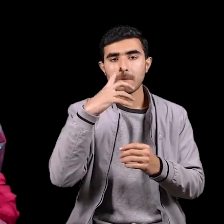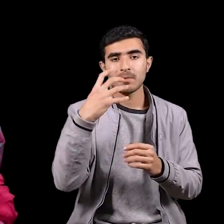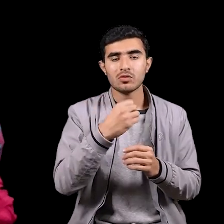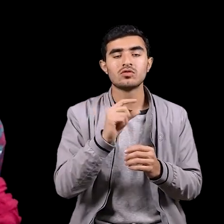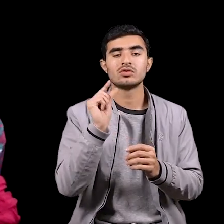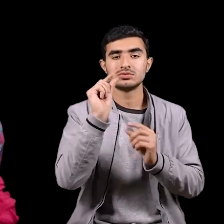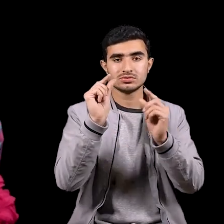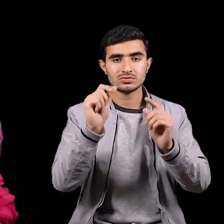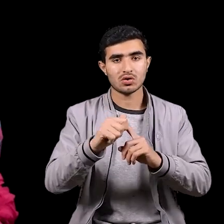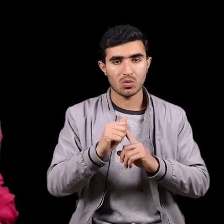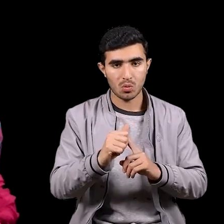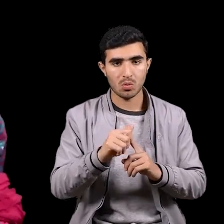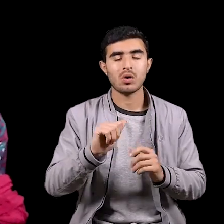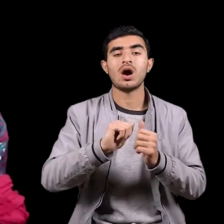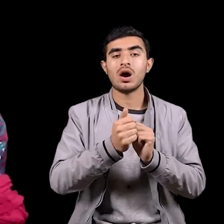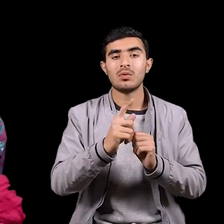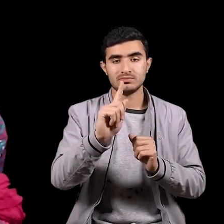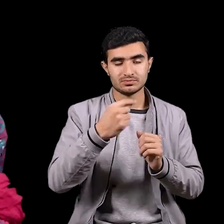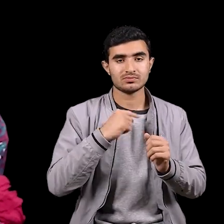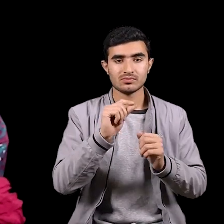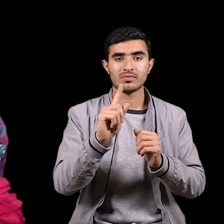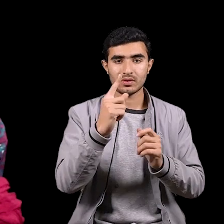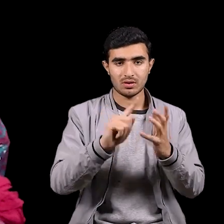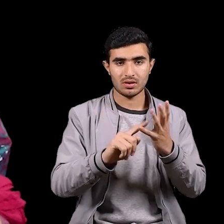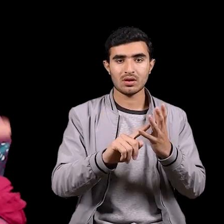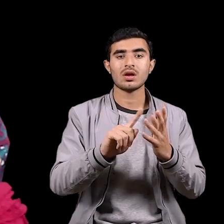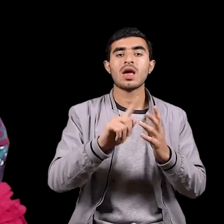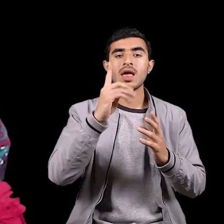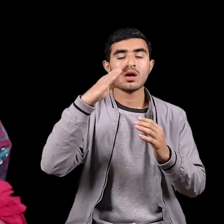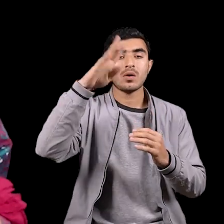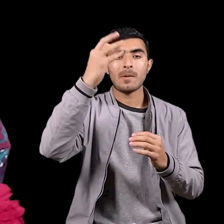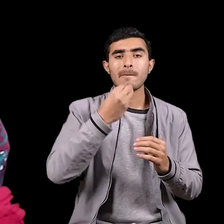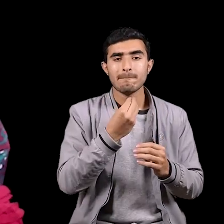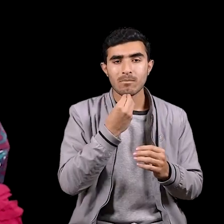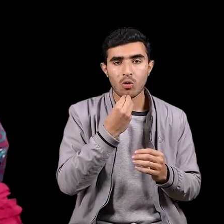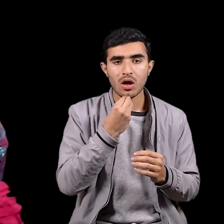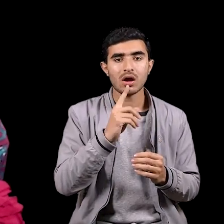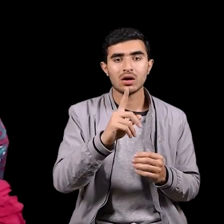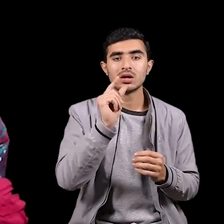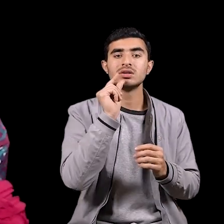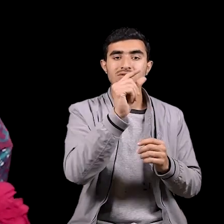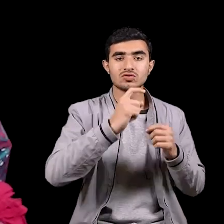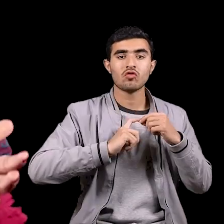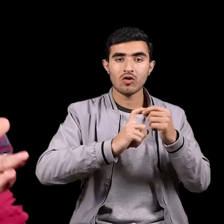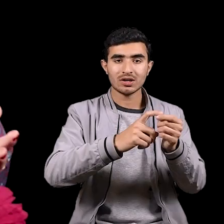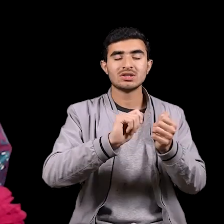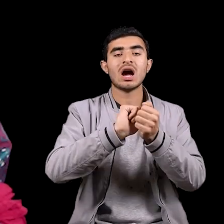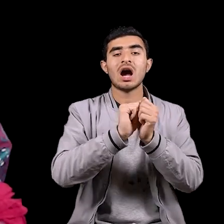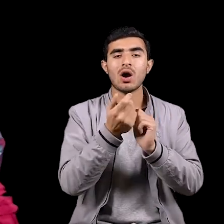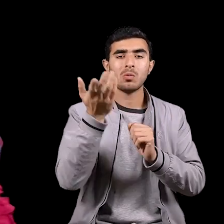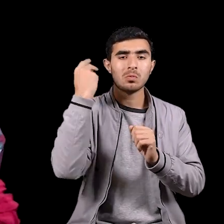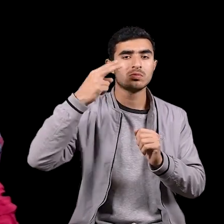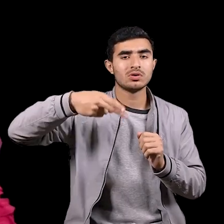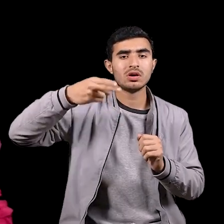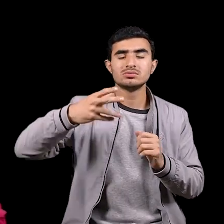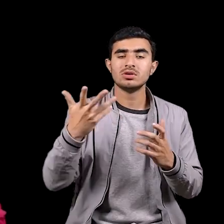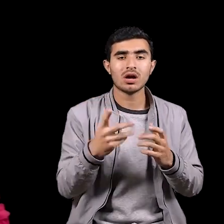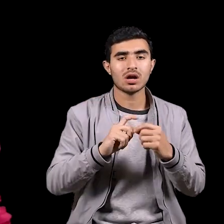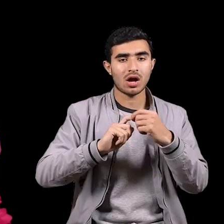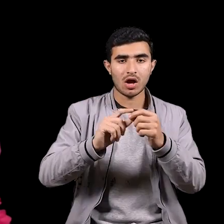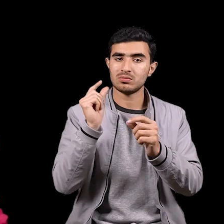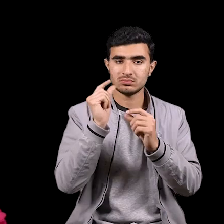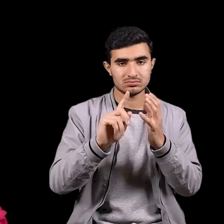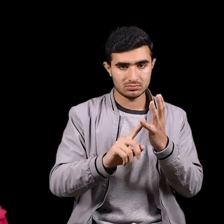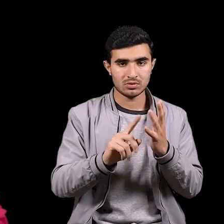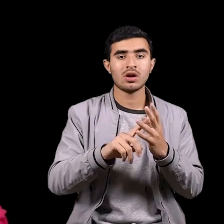है अपने बड़ों से उसको सुनें, सीखें, गूगल करें, पढ़ें, और ख़ास करके वो लोग जो अभी तक एक